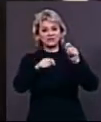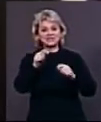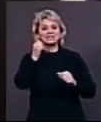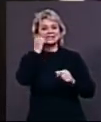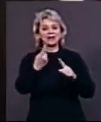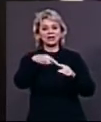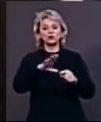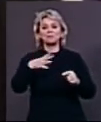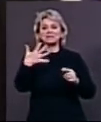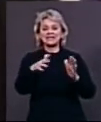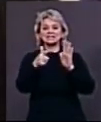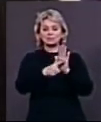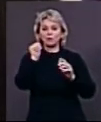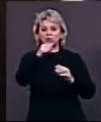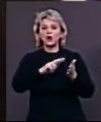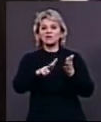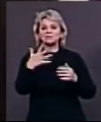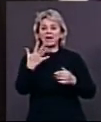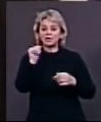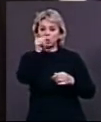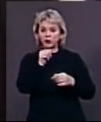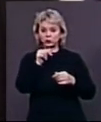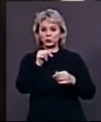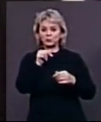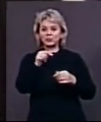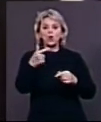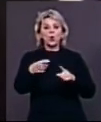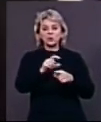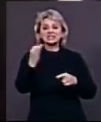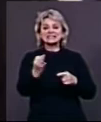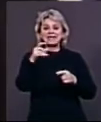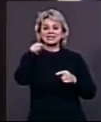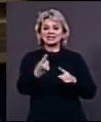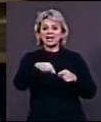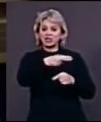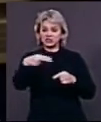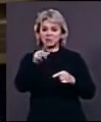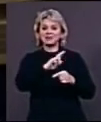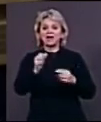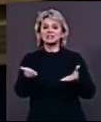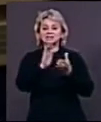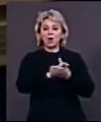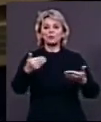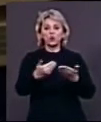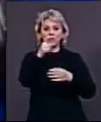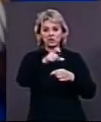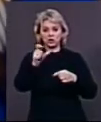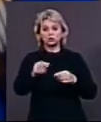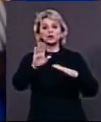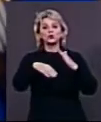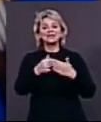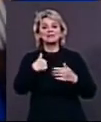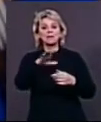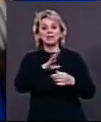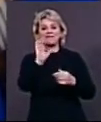старые, которые были в 57-м году, в 85-м году. И очень заинтересовала эта тематика, как бы знакомство, новые люди. До этого я